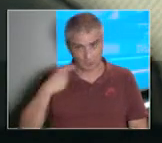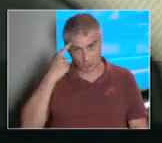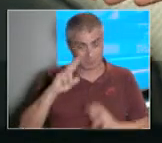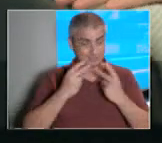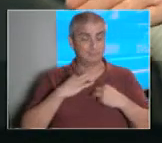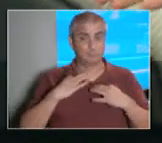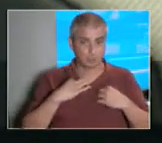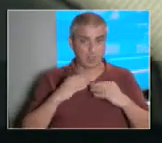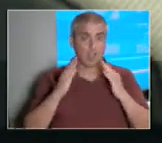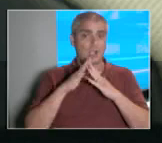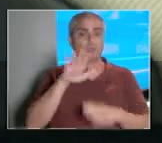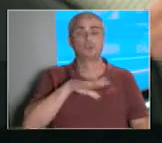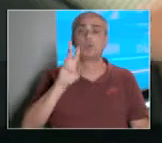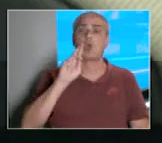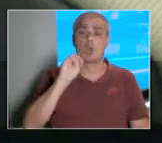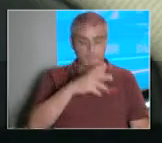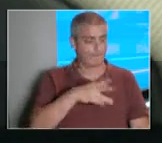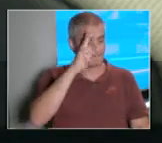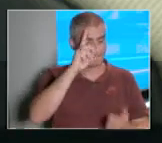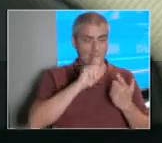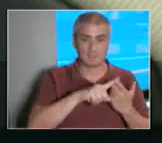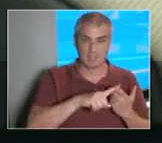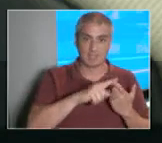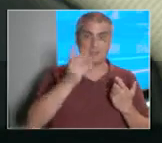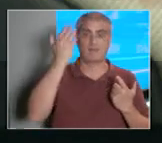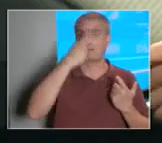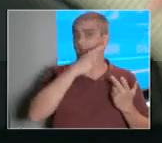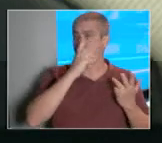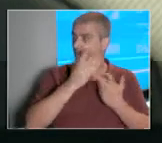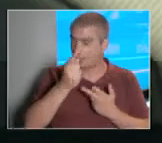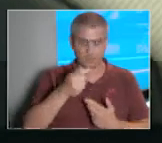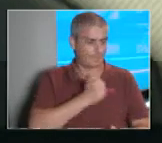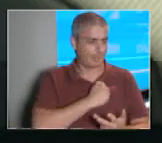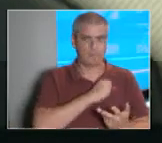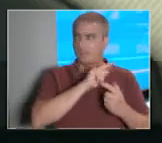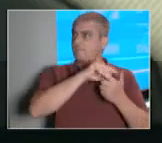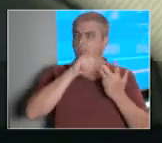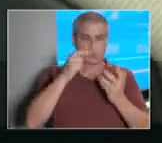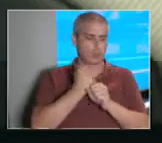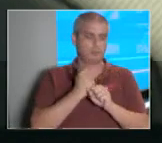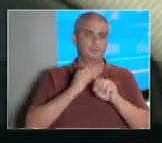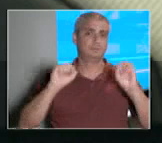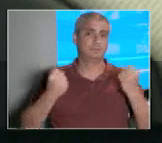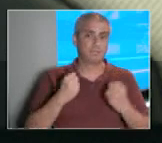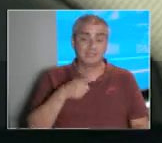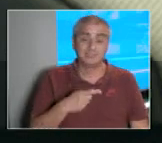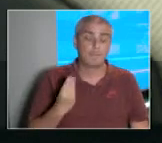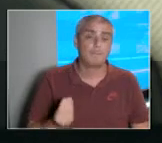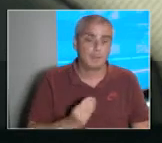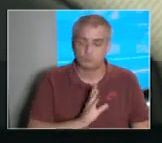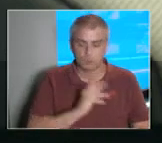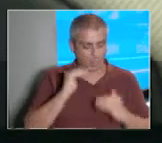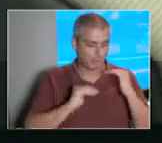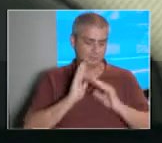שהציבור שלי גר ברוממה, והוא גר בביתר, והוא היה גר בלעד, והוא גר בבני ברק, וכל המקומות האלה, ועושים סגר, זה דבר שהוא